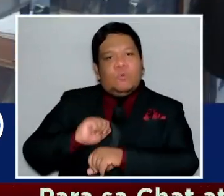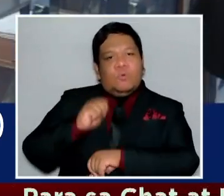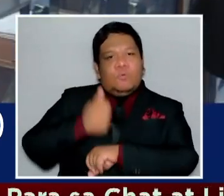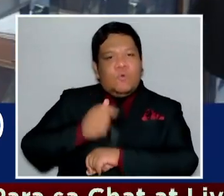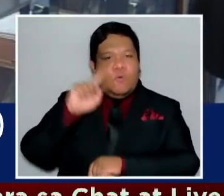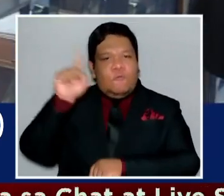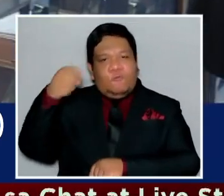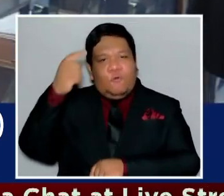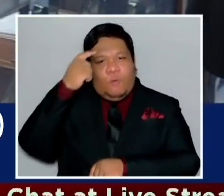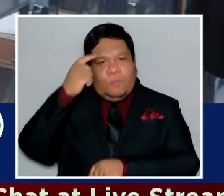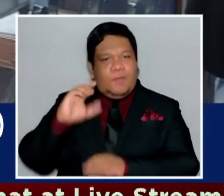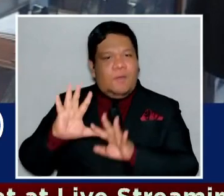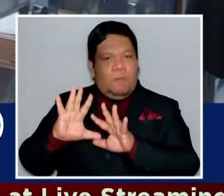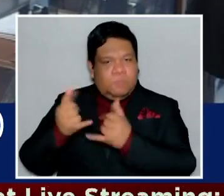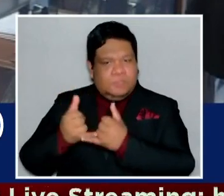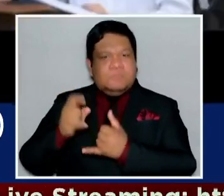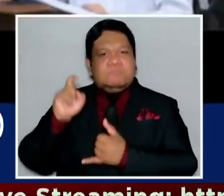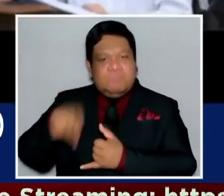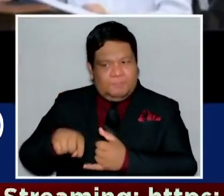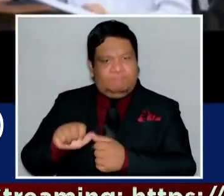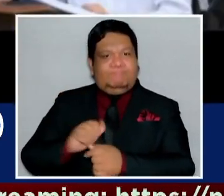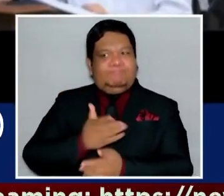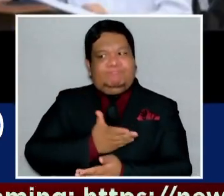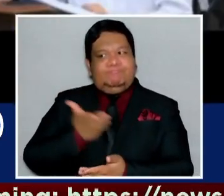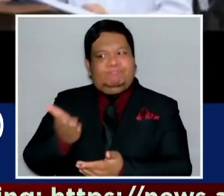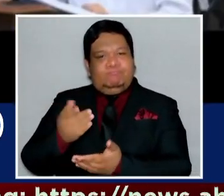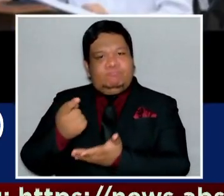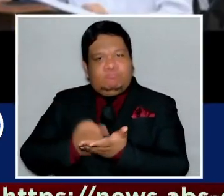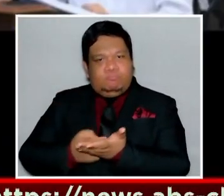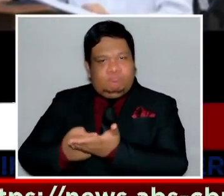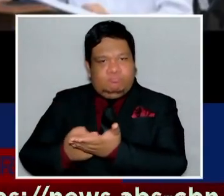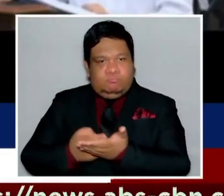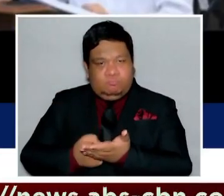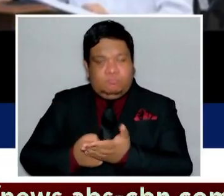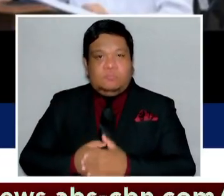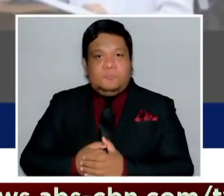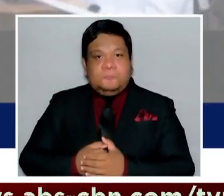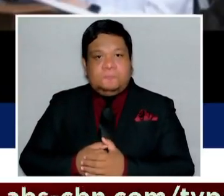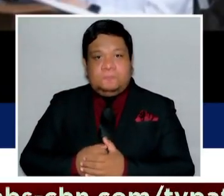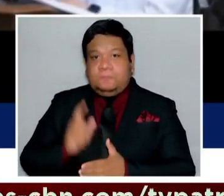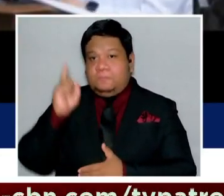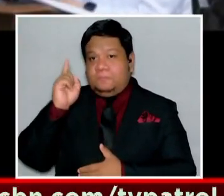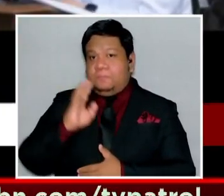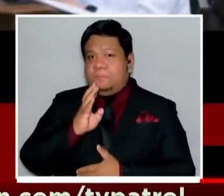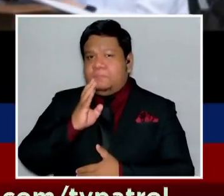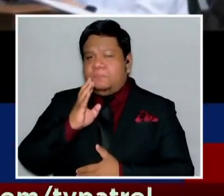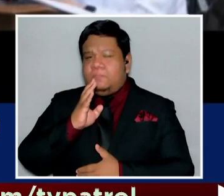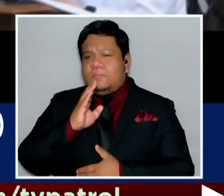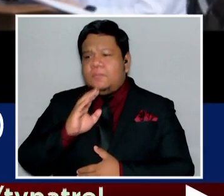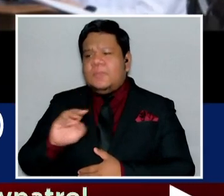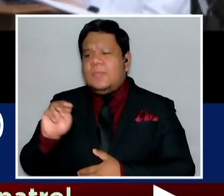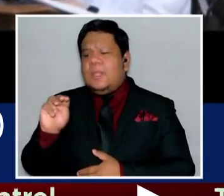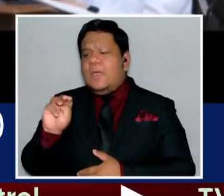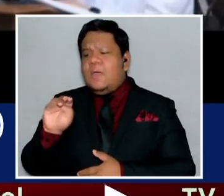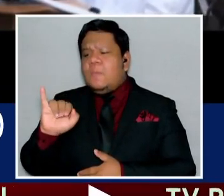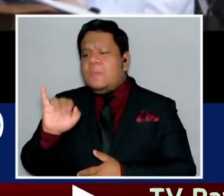na humawak dito. Whose idea was the Maharlika Investment Fund? Saan ba nanggaling